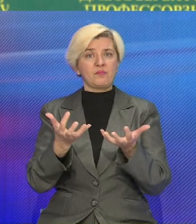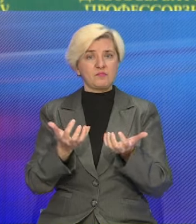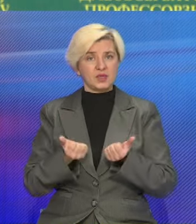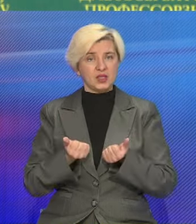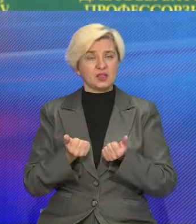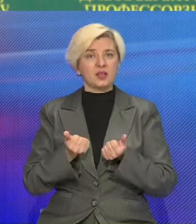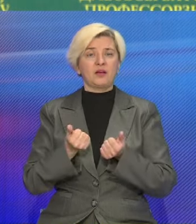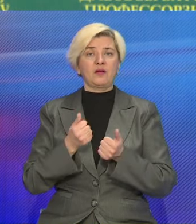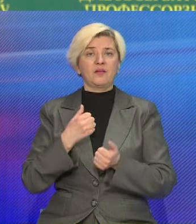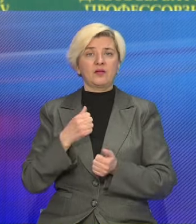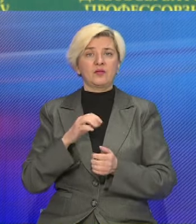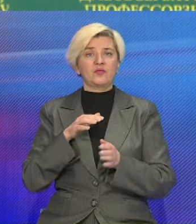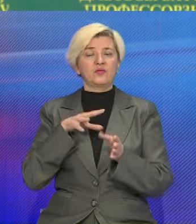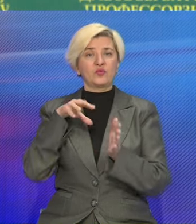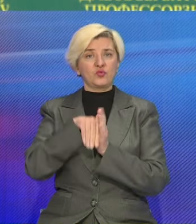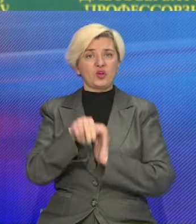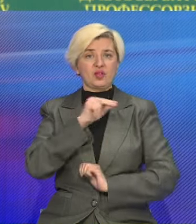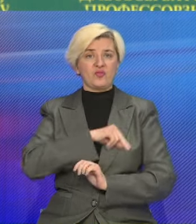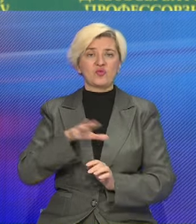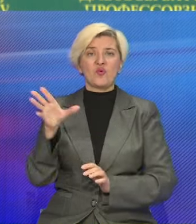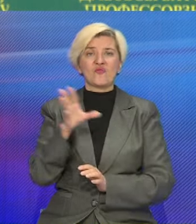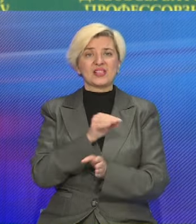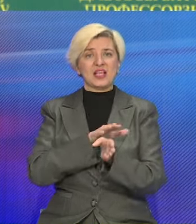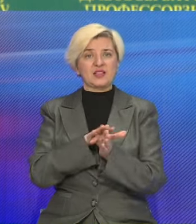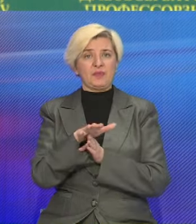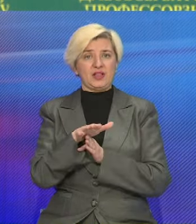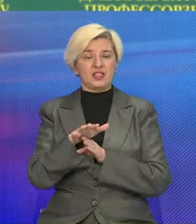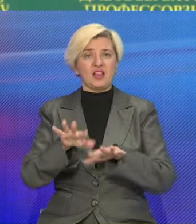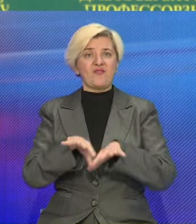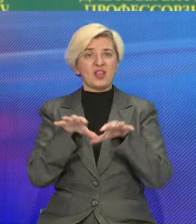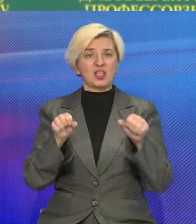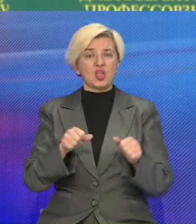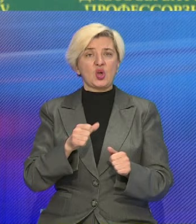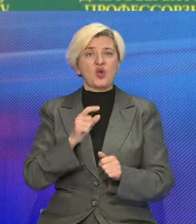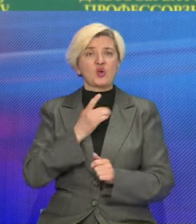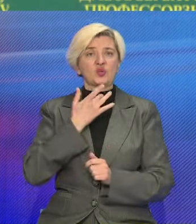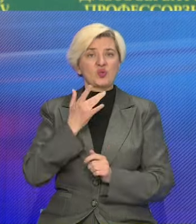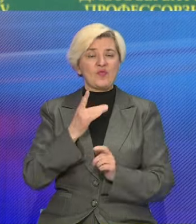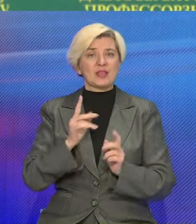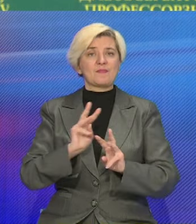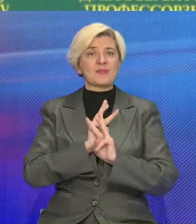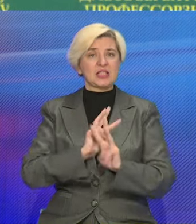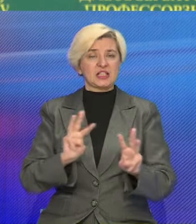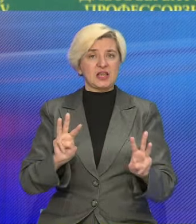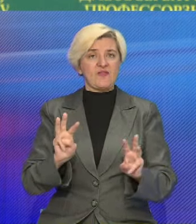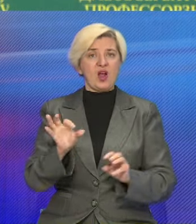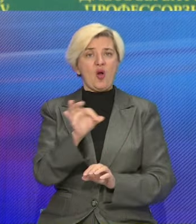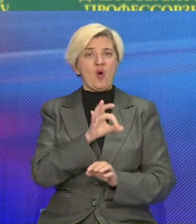исповнительна власть. Тобто, совєт міністрів, обисполкоми, райисполкоми, органи,